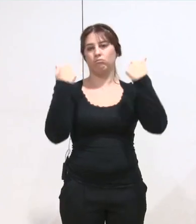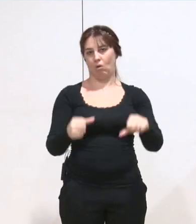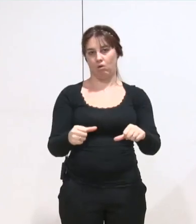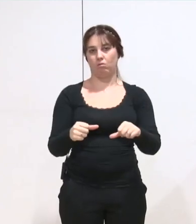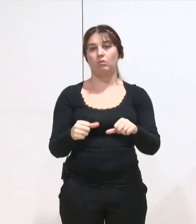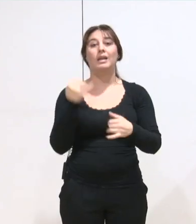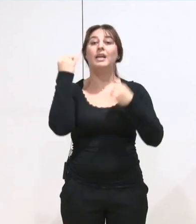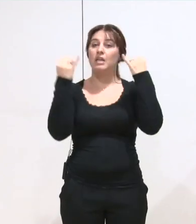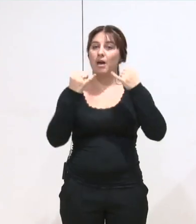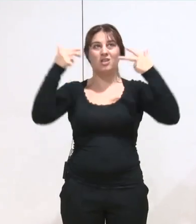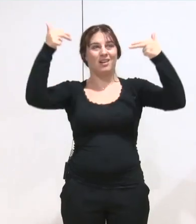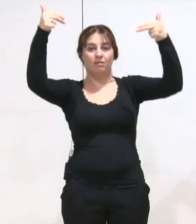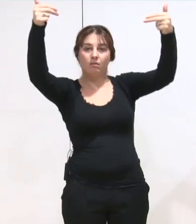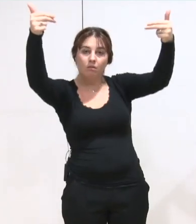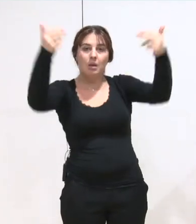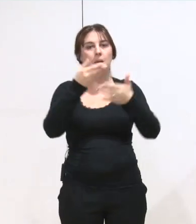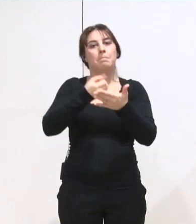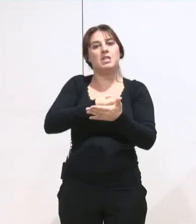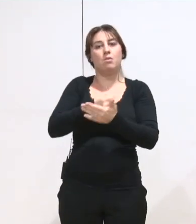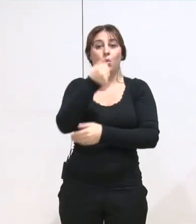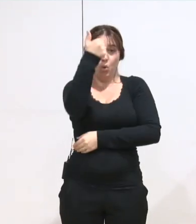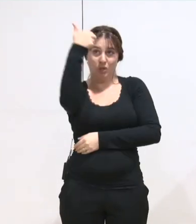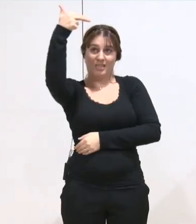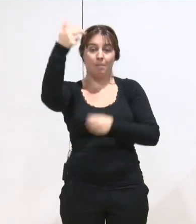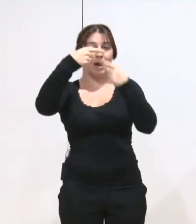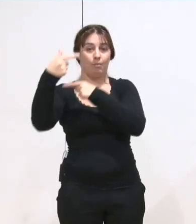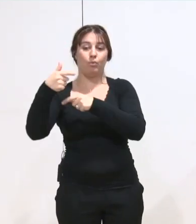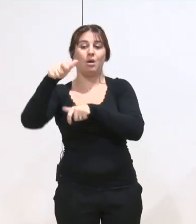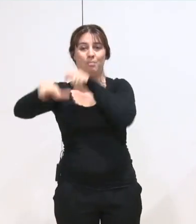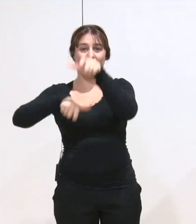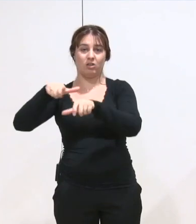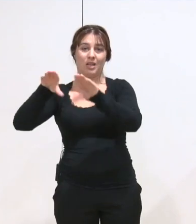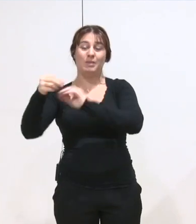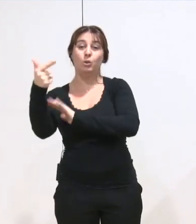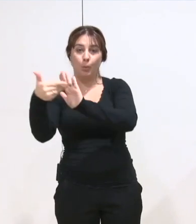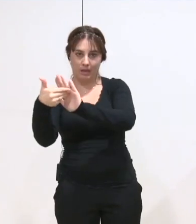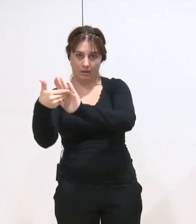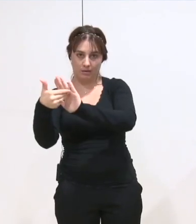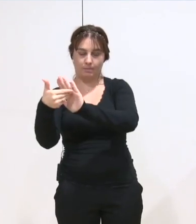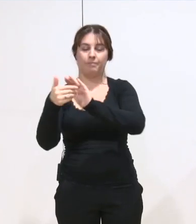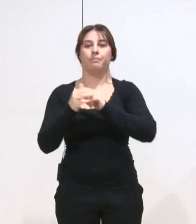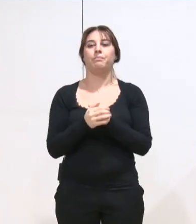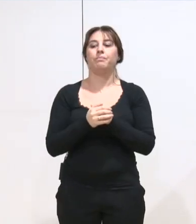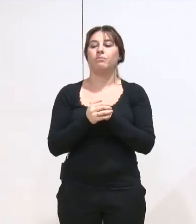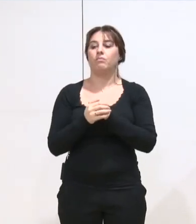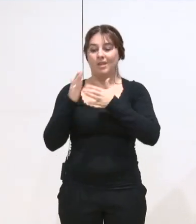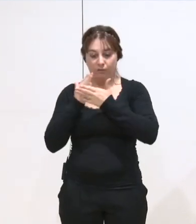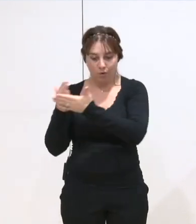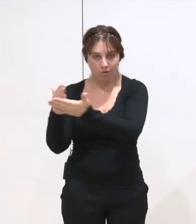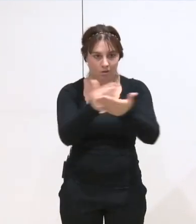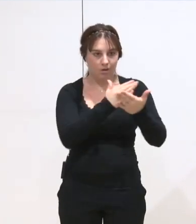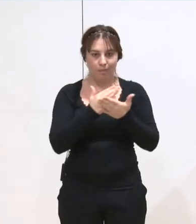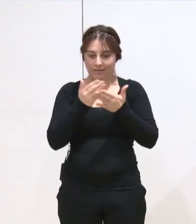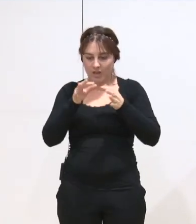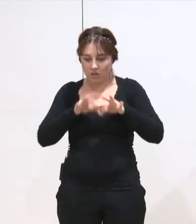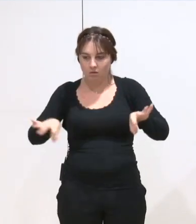dispositif alibi, au moins une caméra pour 2000 habitants, qu'elle repose sur un diagnostic et une stratégie partagée dans un bassin de vie, pour ne pas y